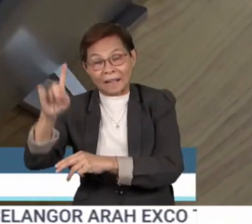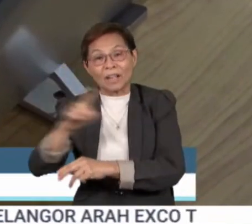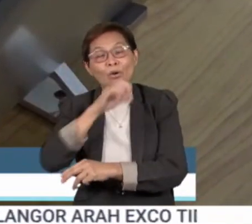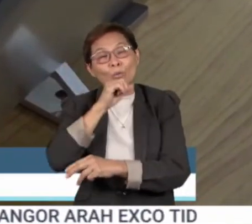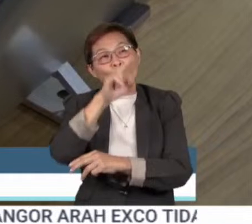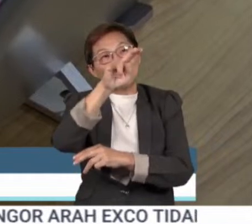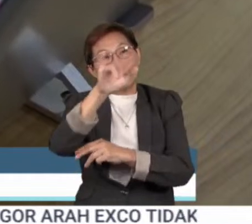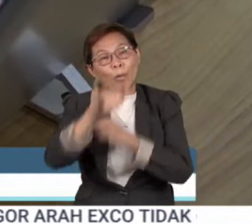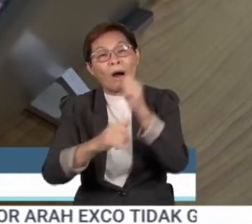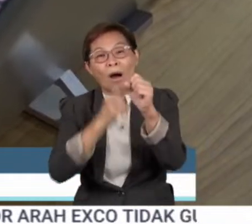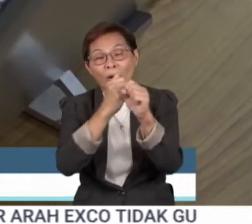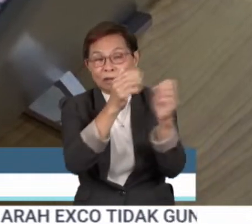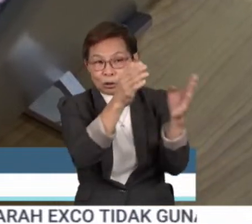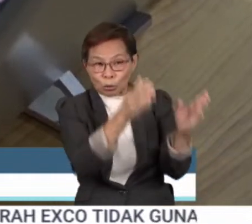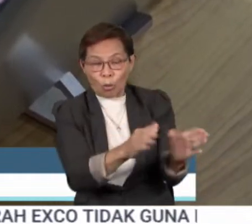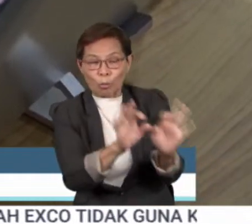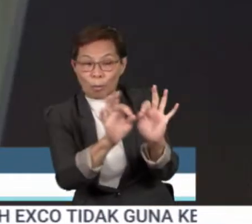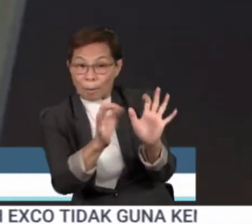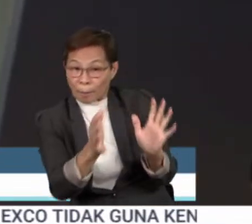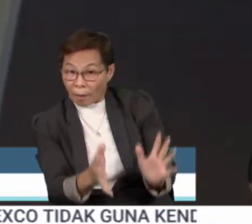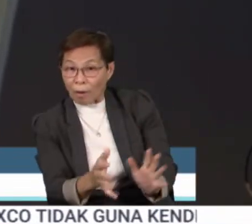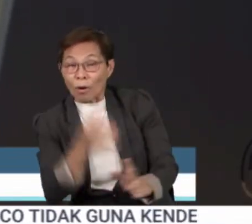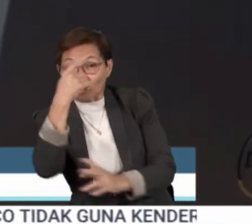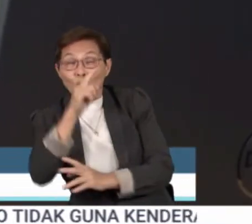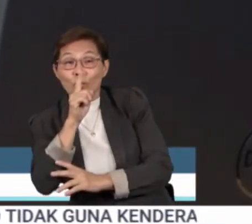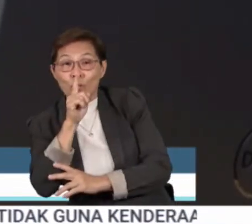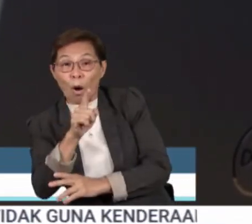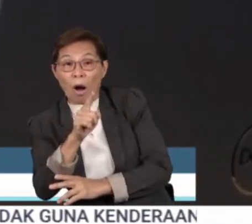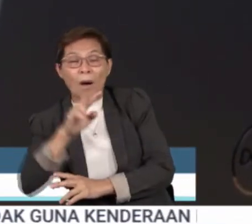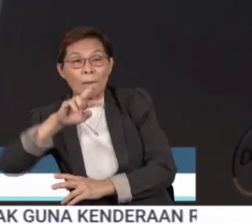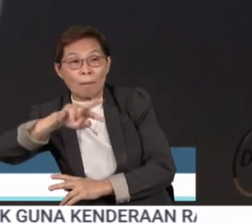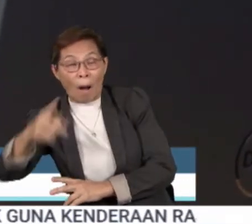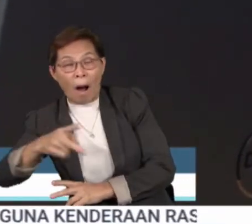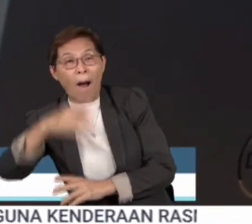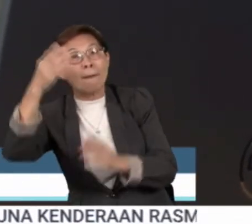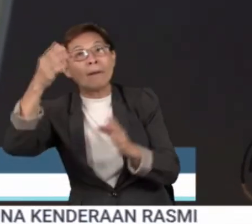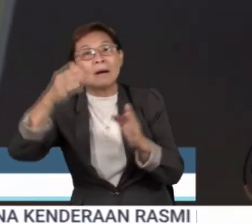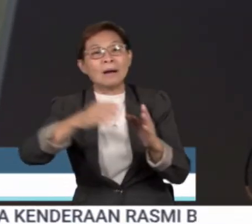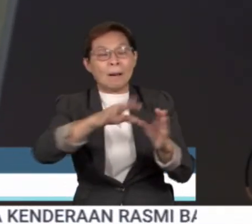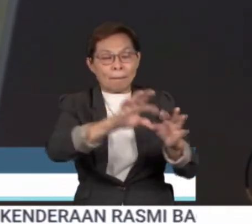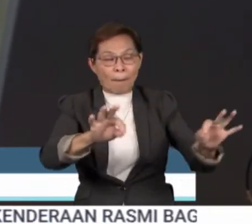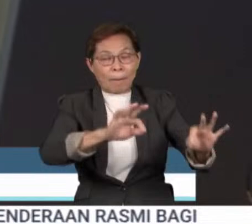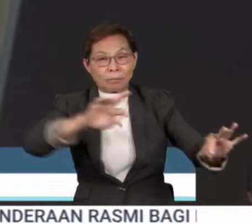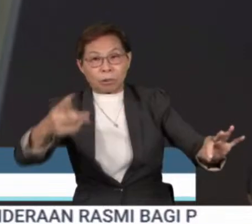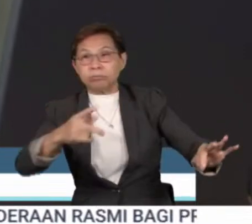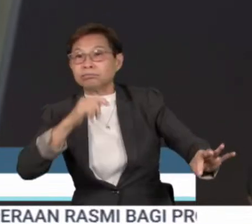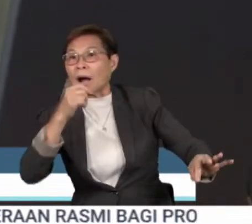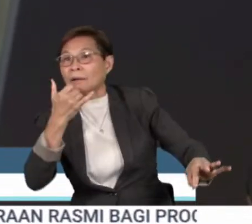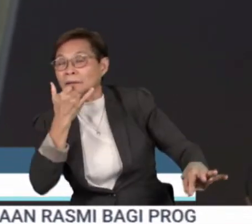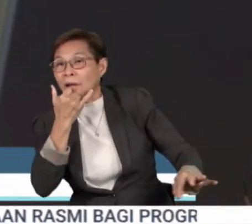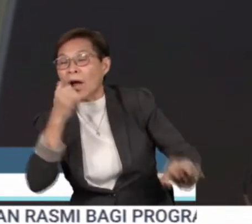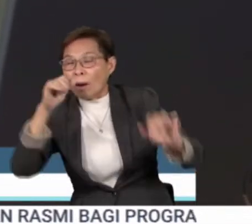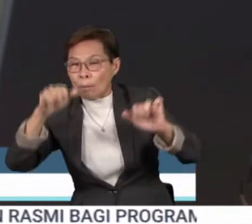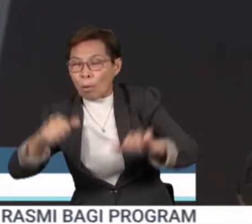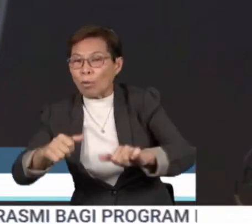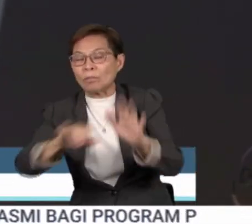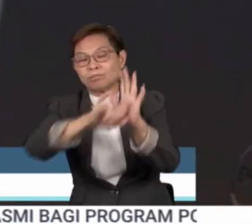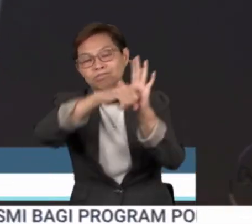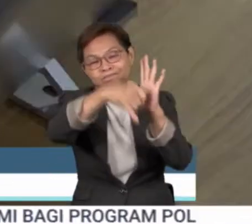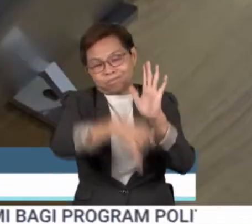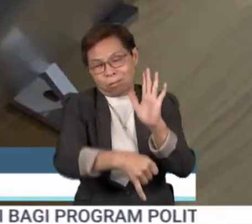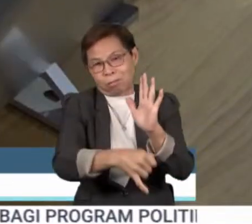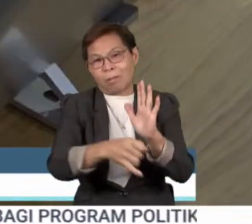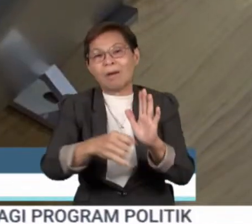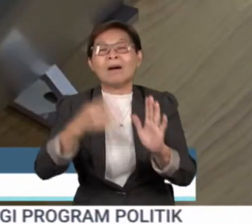di aplikasi itu. Antara cabaran utama adalah memastikan teks yang diterjemah tidak mempunyai kesalahan sehingga menjejaskan reputasi